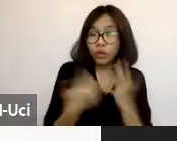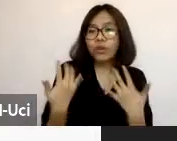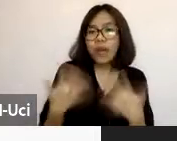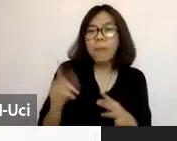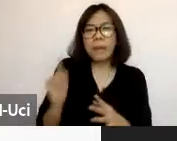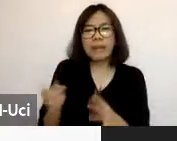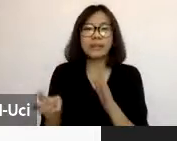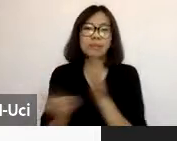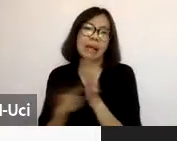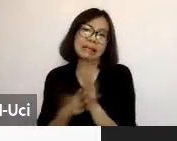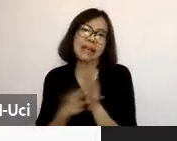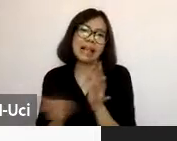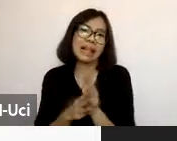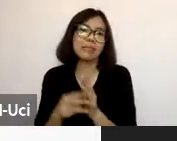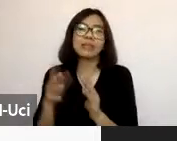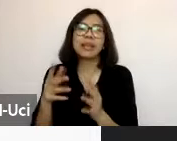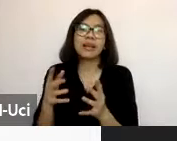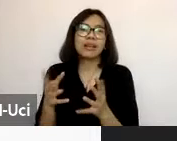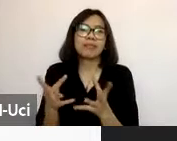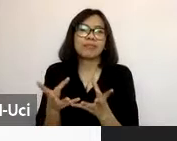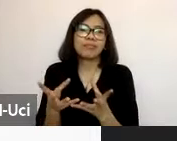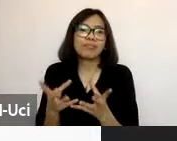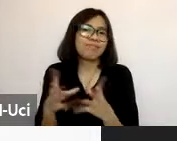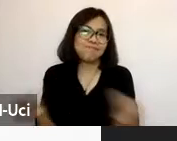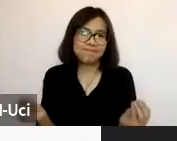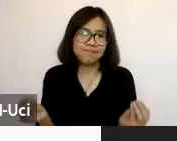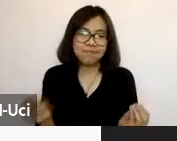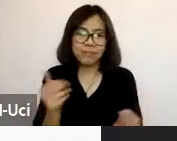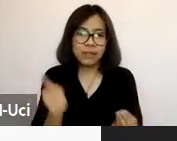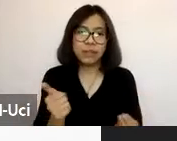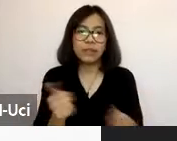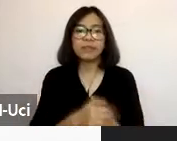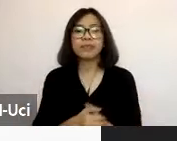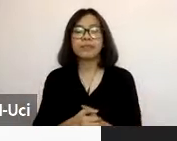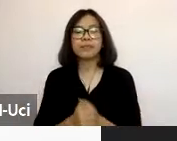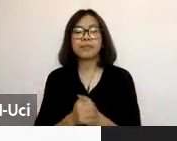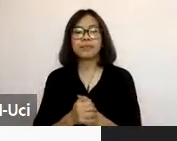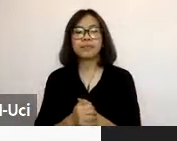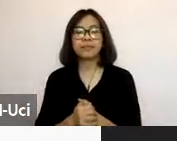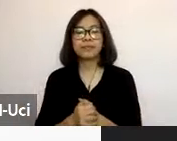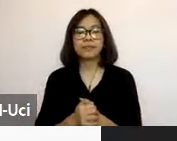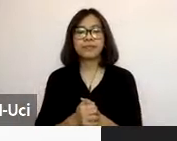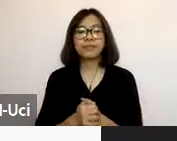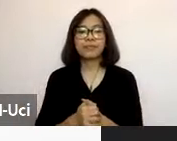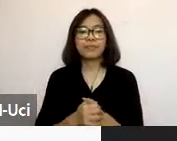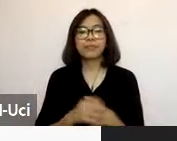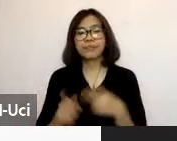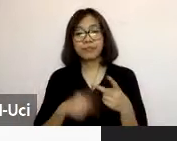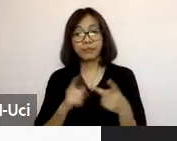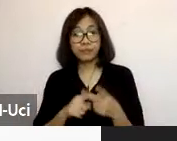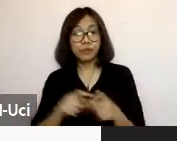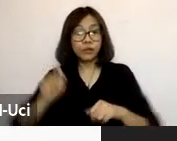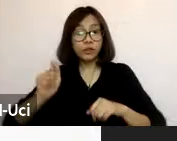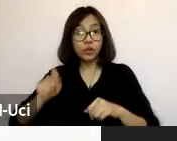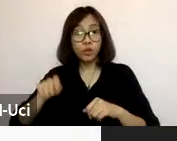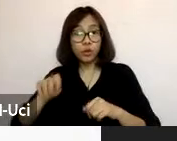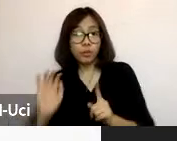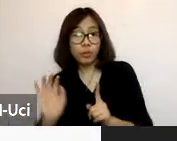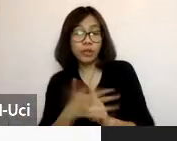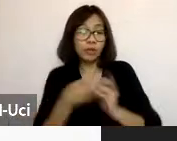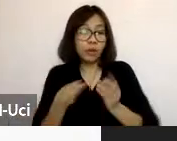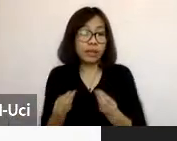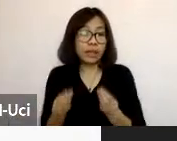kemudian Eh bisa saja perlindungan hukum itu diberikan pada masa pasca